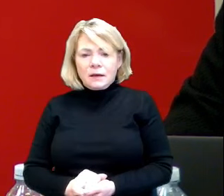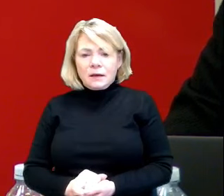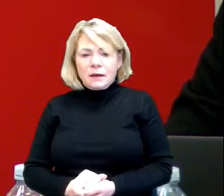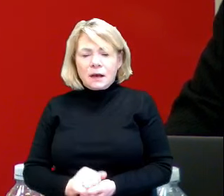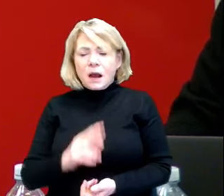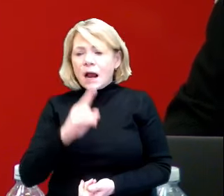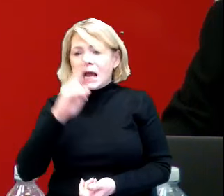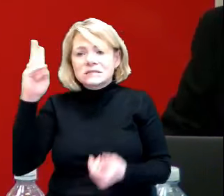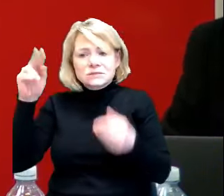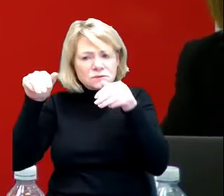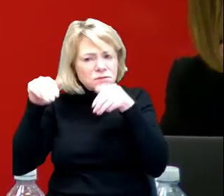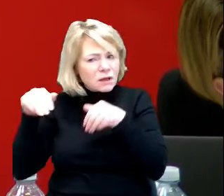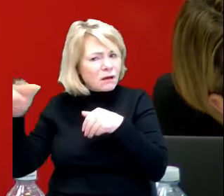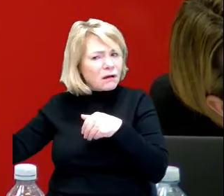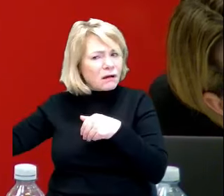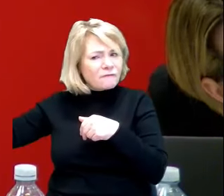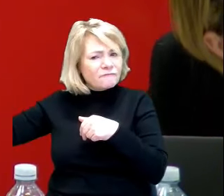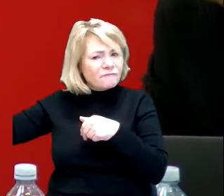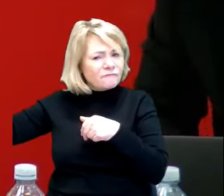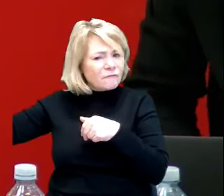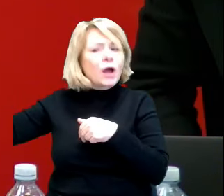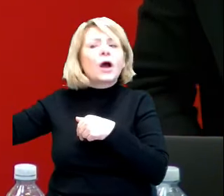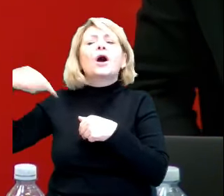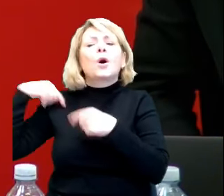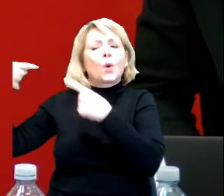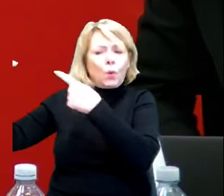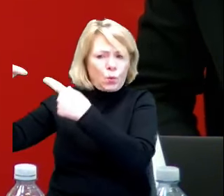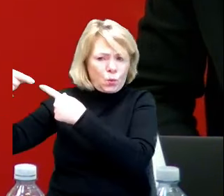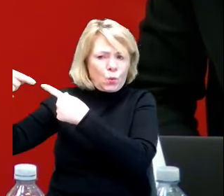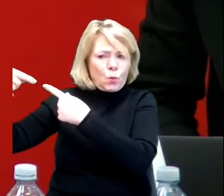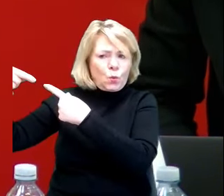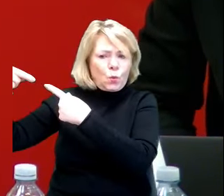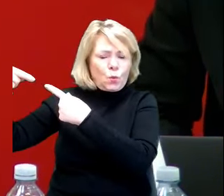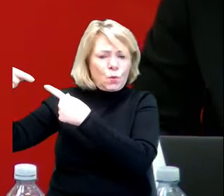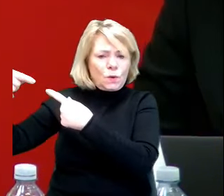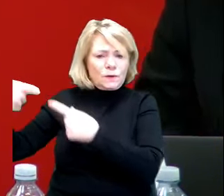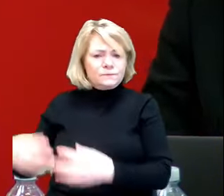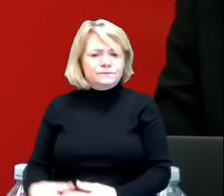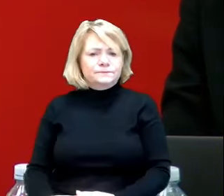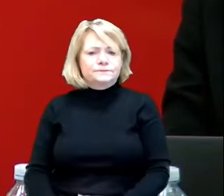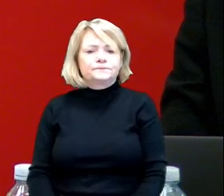su taip irgi už